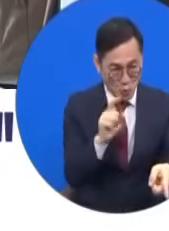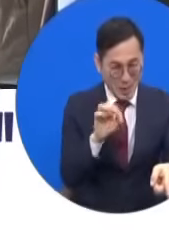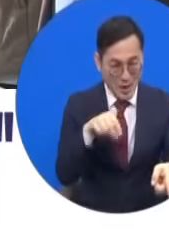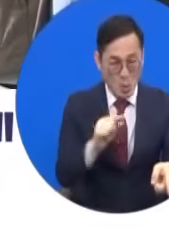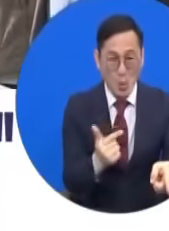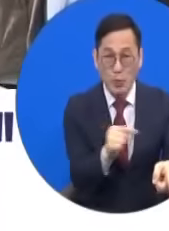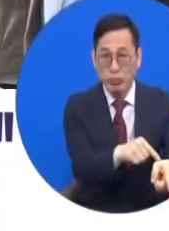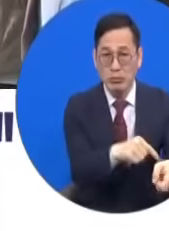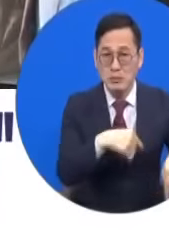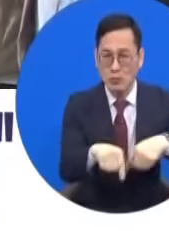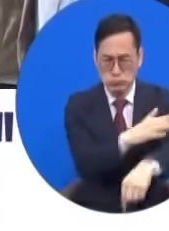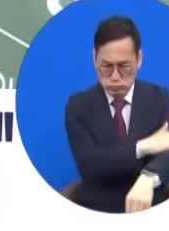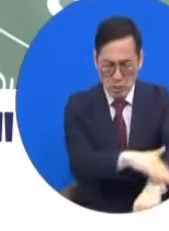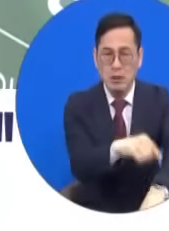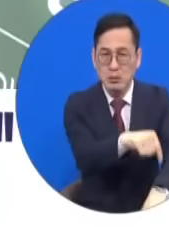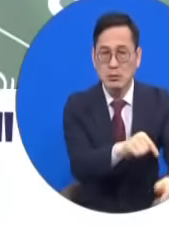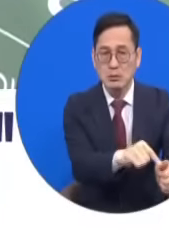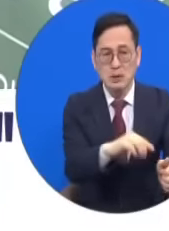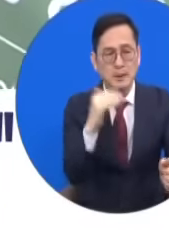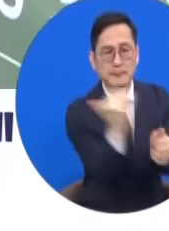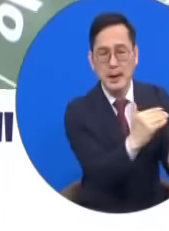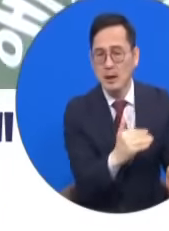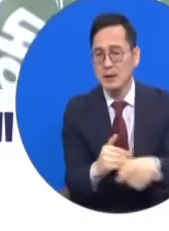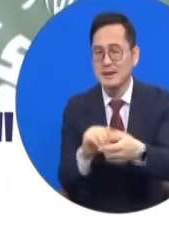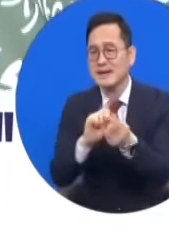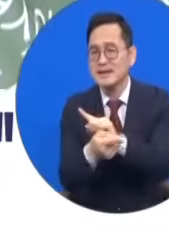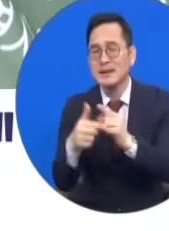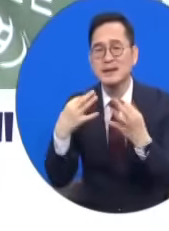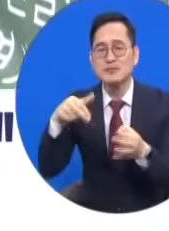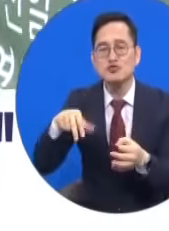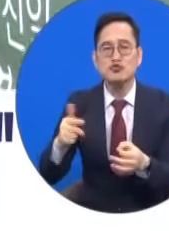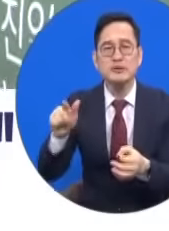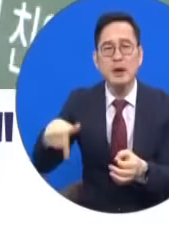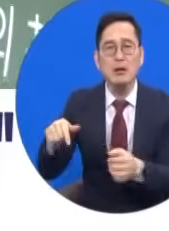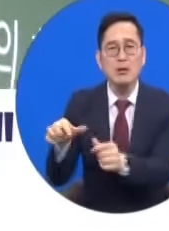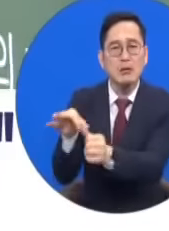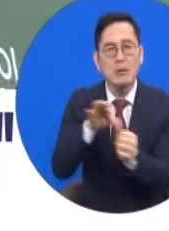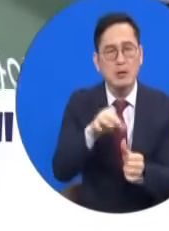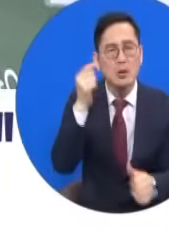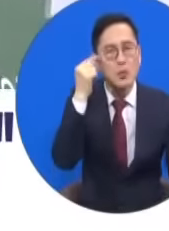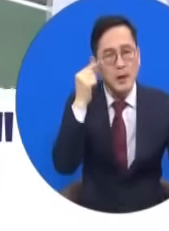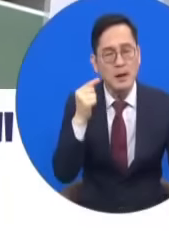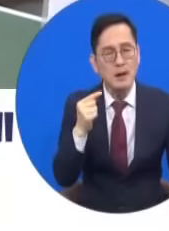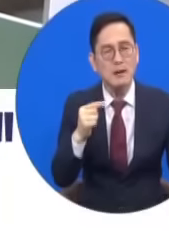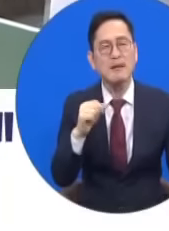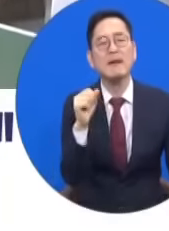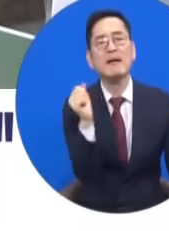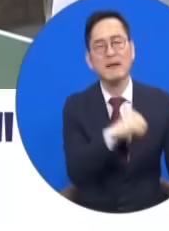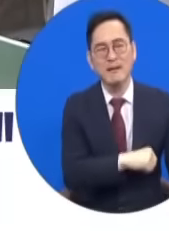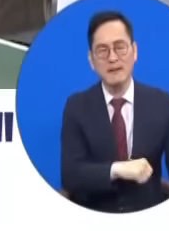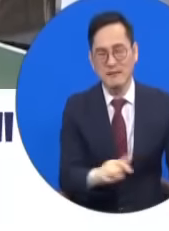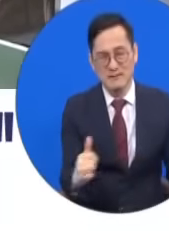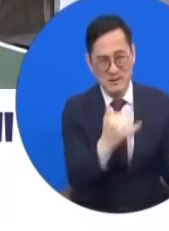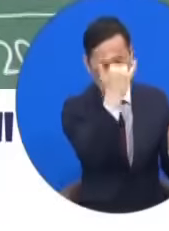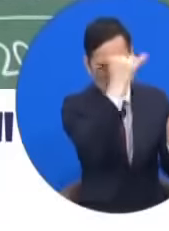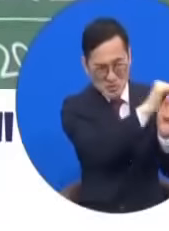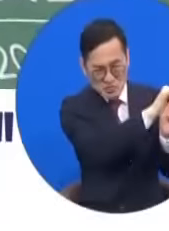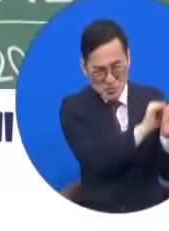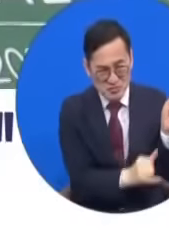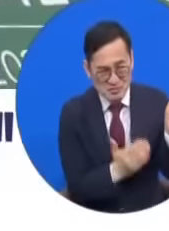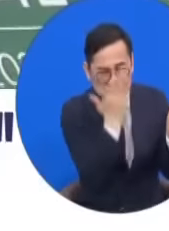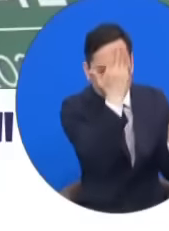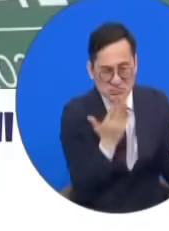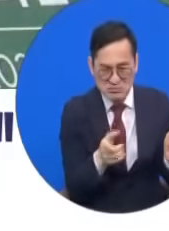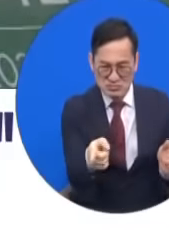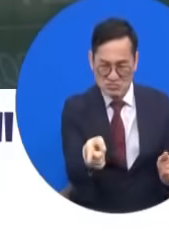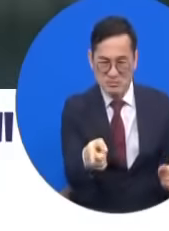정치인을 내쳐가면서 이 김준혁이라는 사람을 세웠을까 하는 것에 대한 의문이 풀렸고, 두 번째로 이 많은 논란에도 불구하고